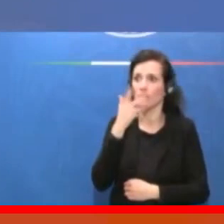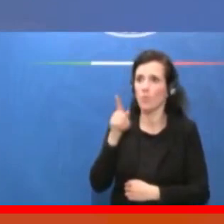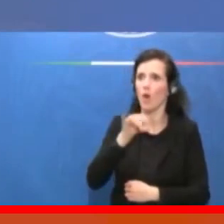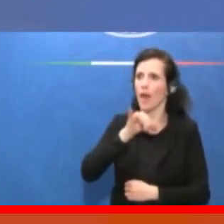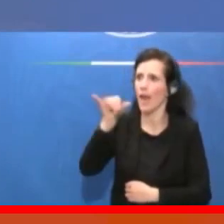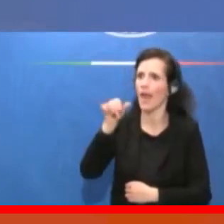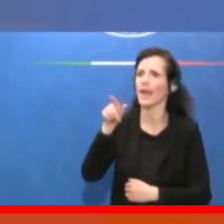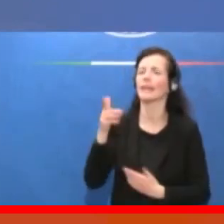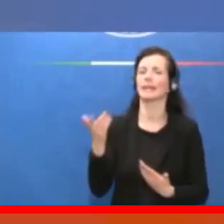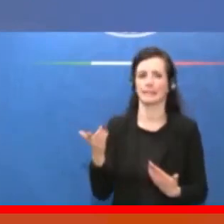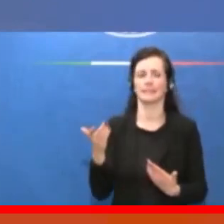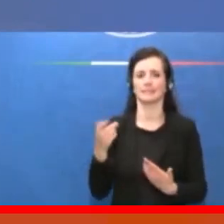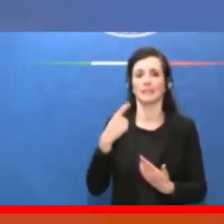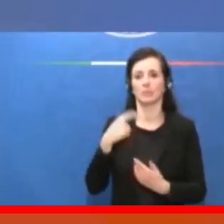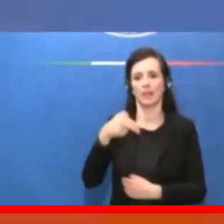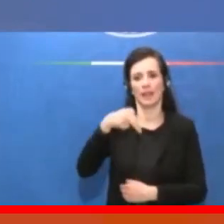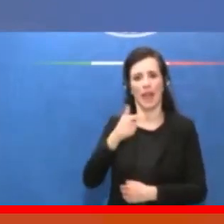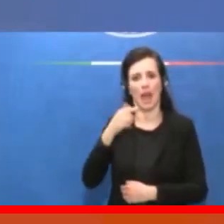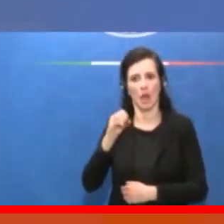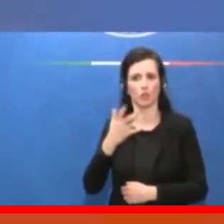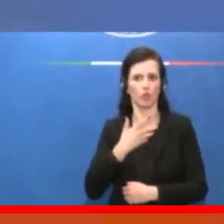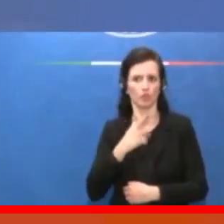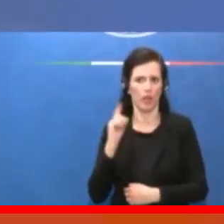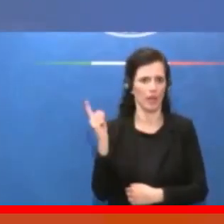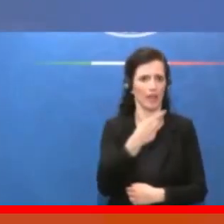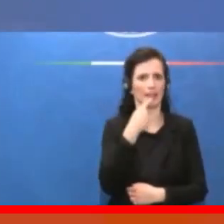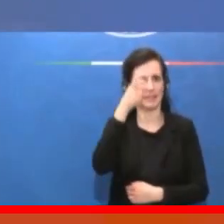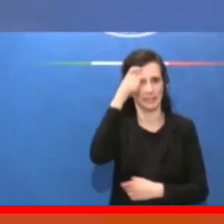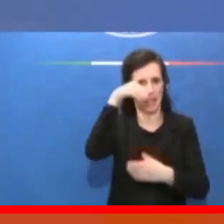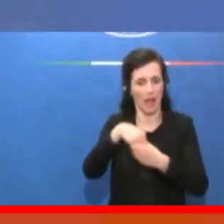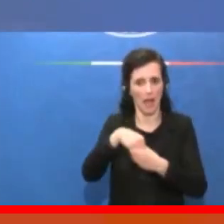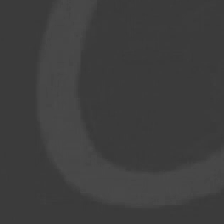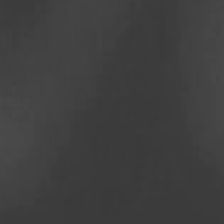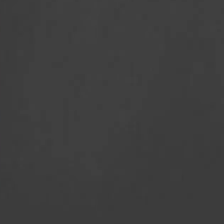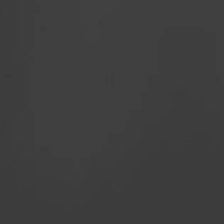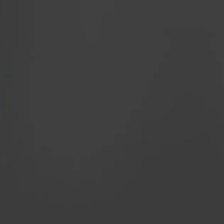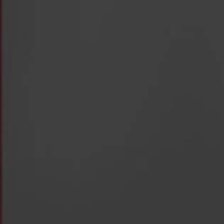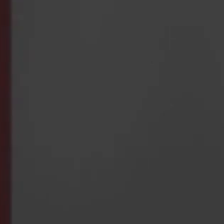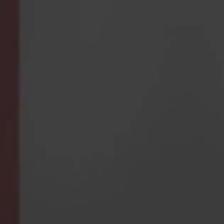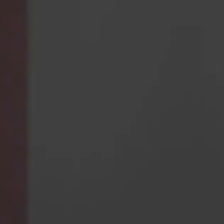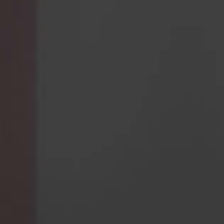c'è, credo, unanimità o quasi, insomma, ecco, a cominciare dagli Stati Uniti.